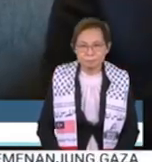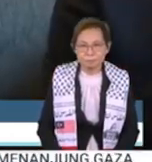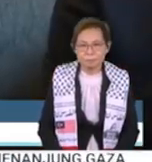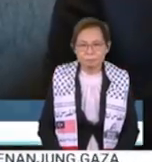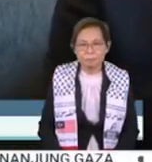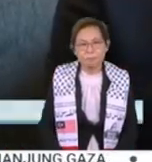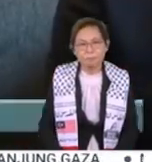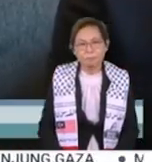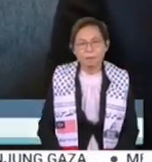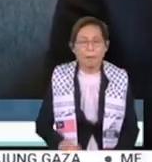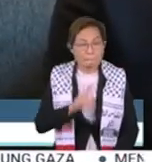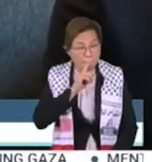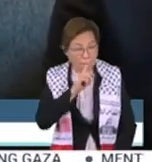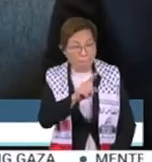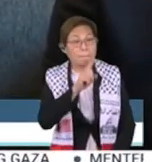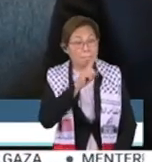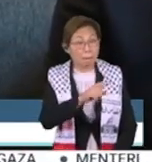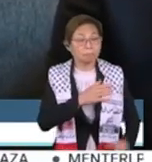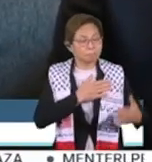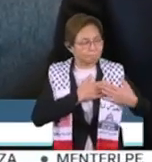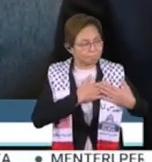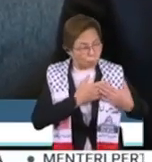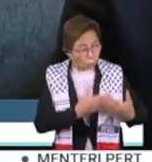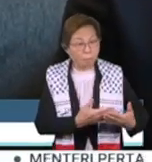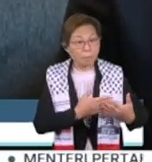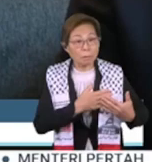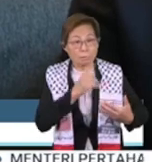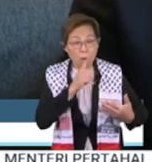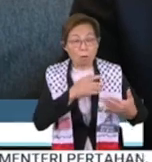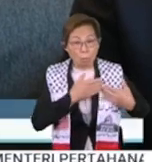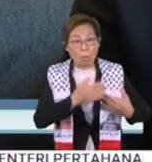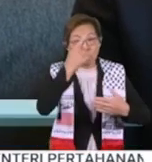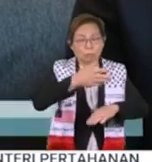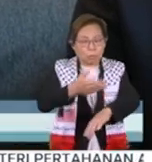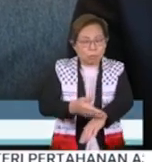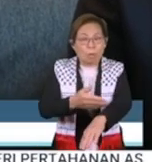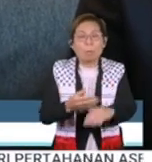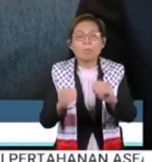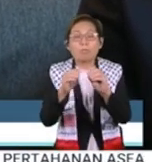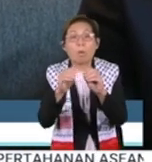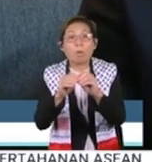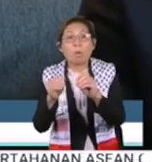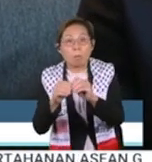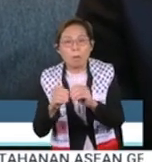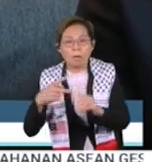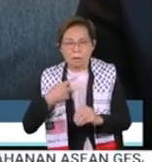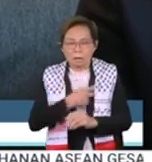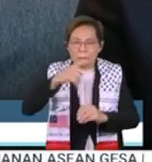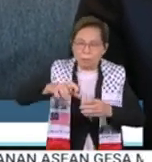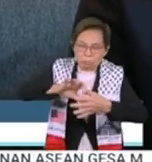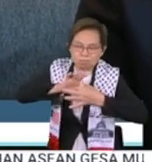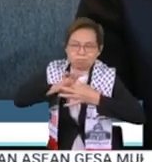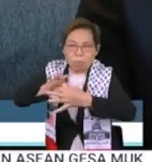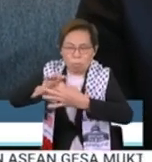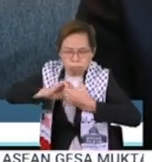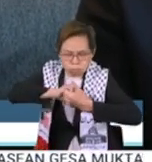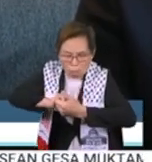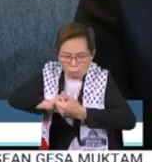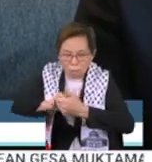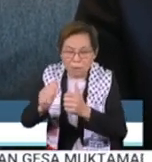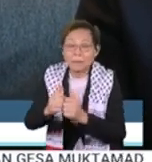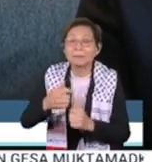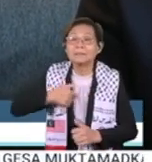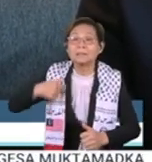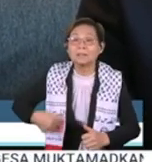Kita dulu memang komitmen mereka untuk meningkatkan, cuma kita kena bekerjasama erat dengan mereka